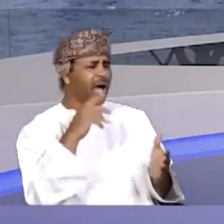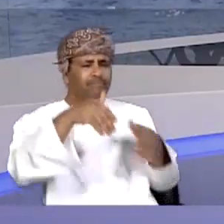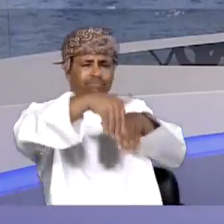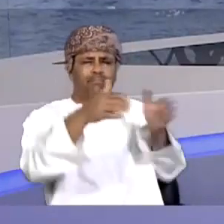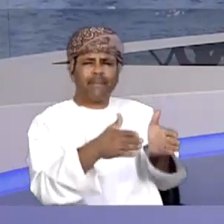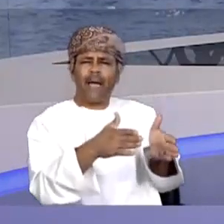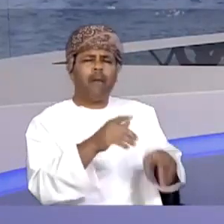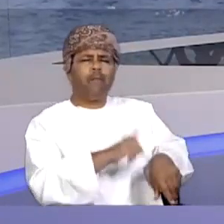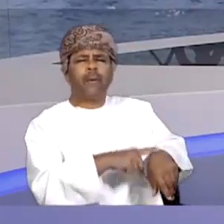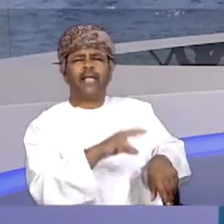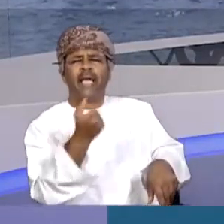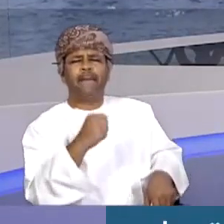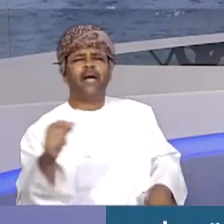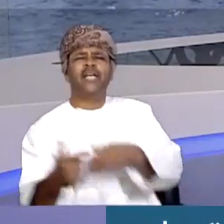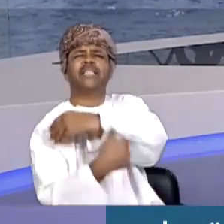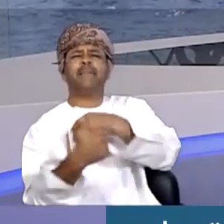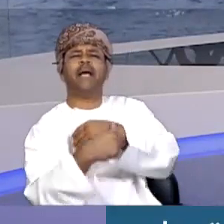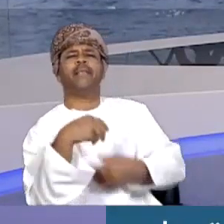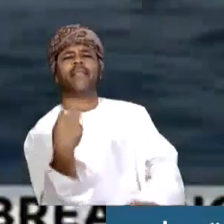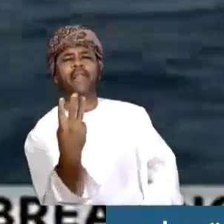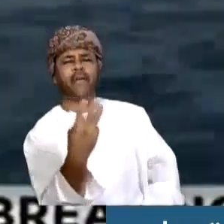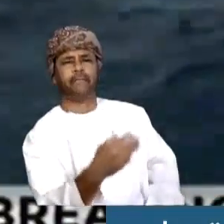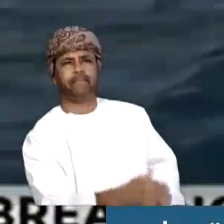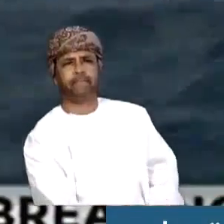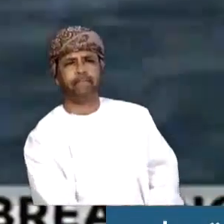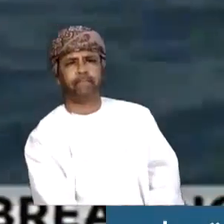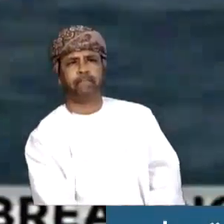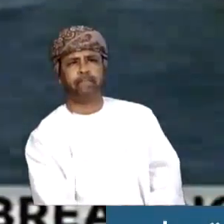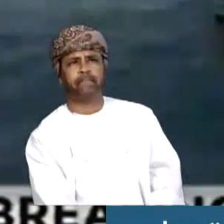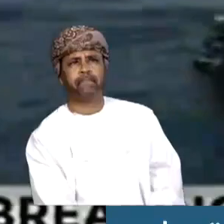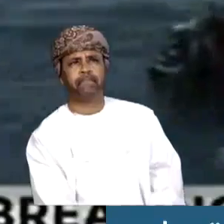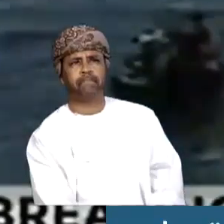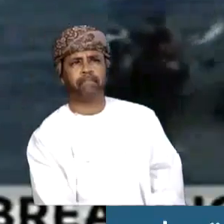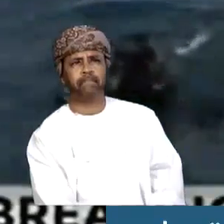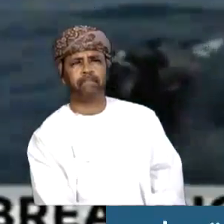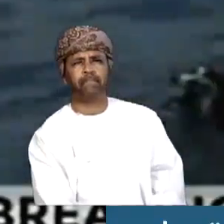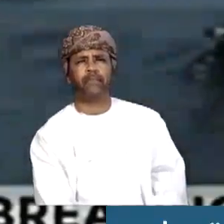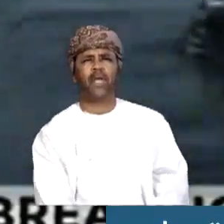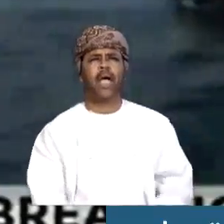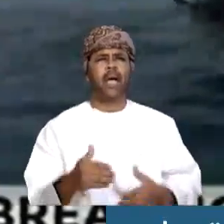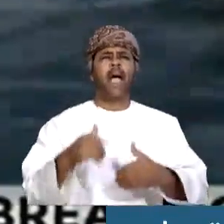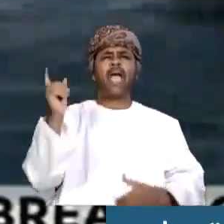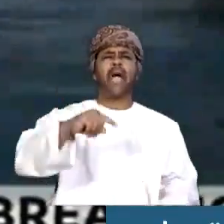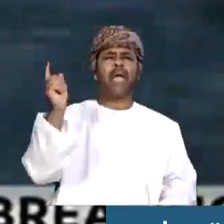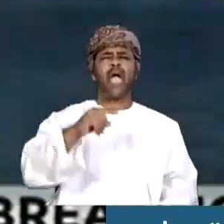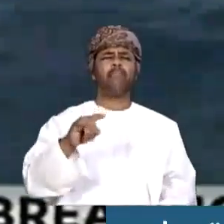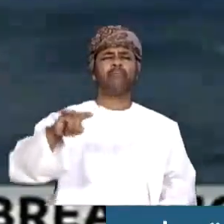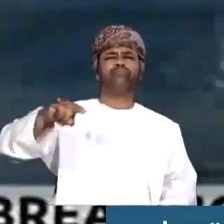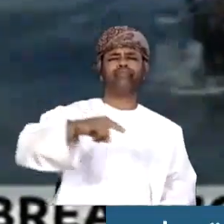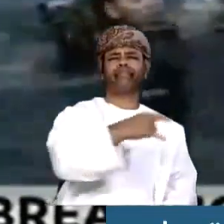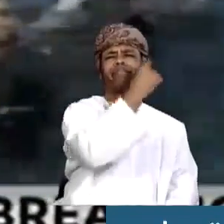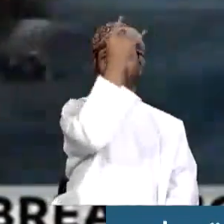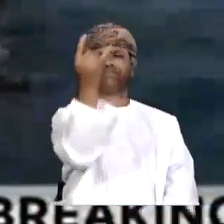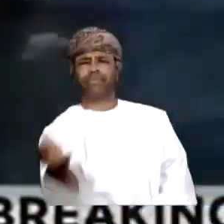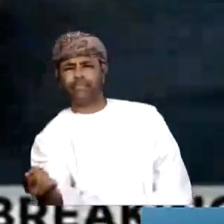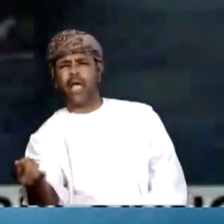يستغرق 3 أسابيع. بعد أيام من سقوط طائرة ليون أير،